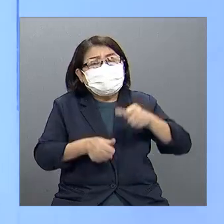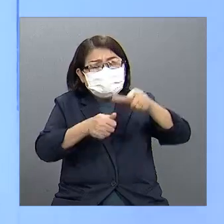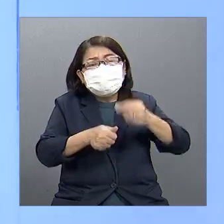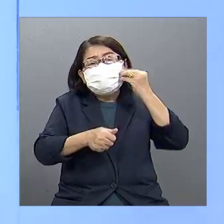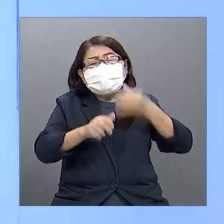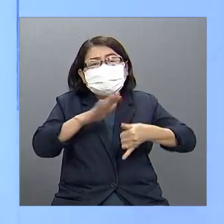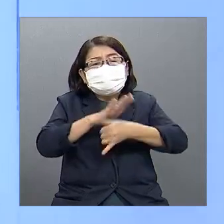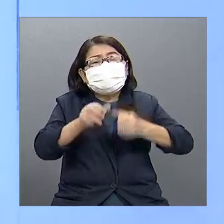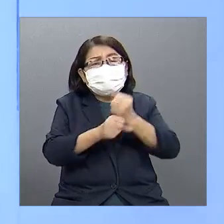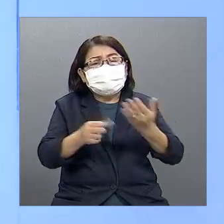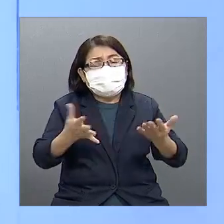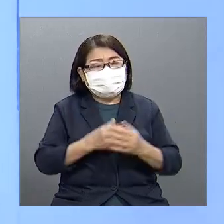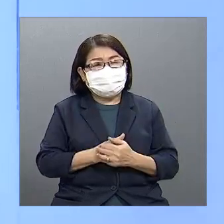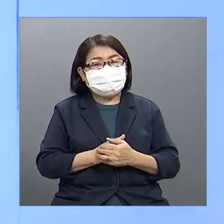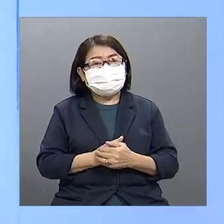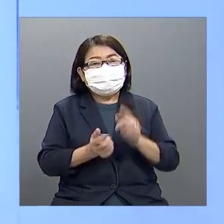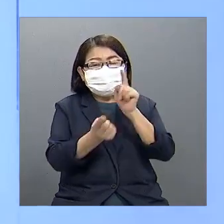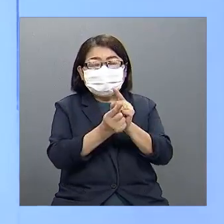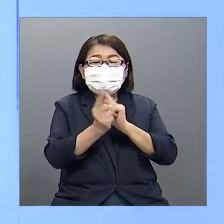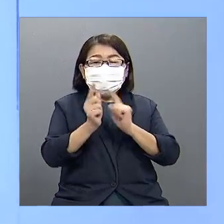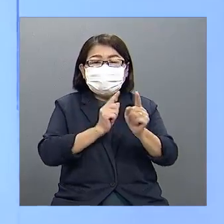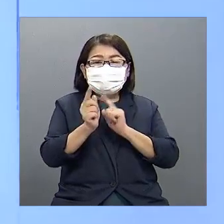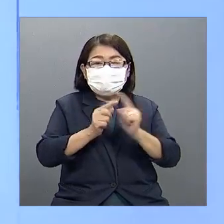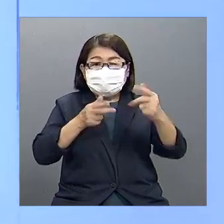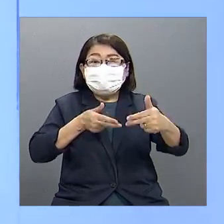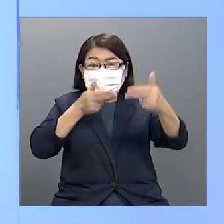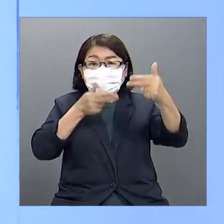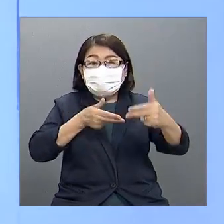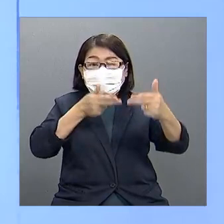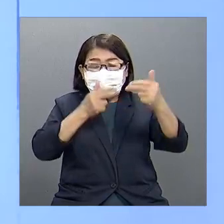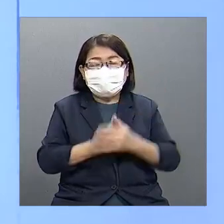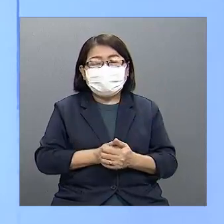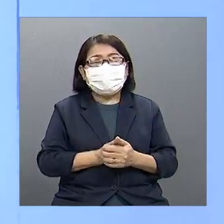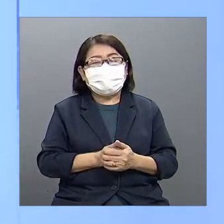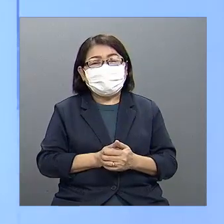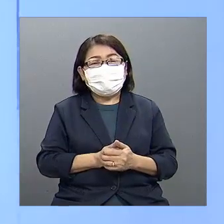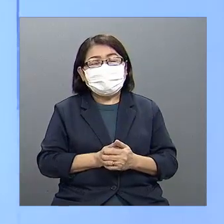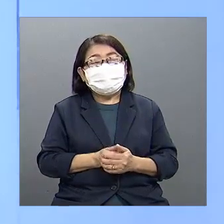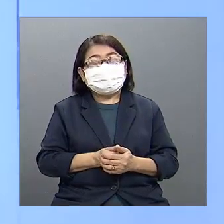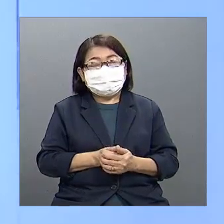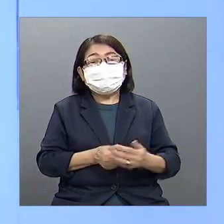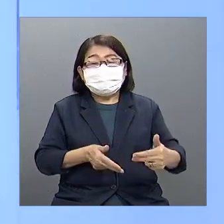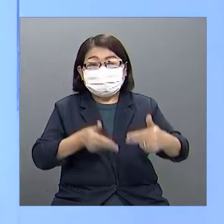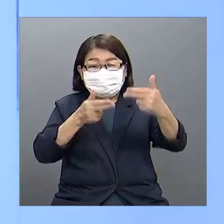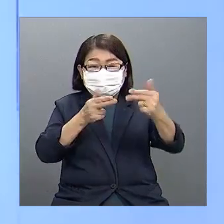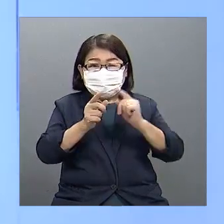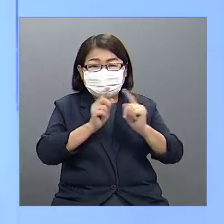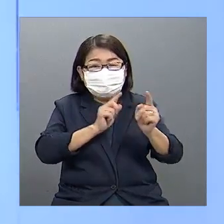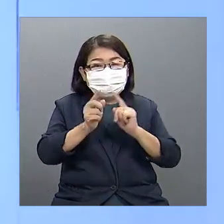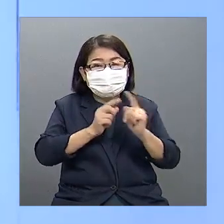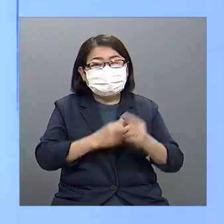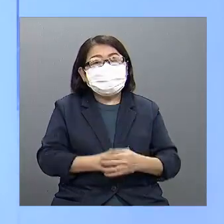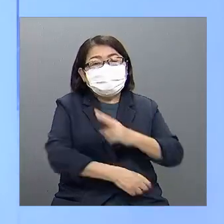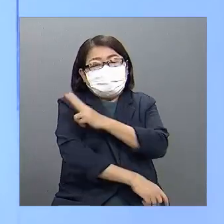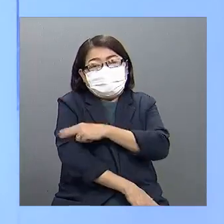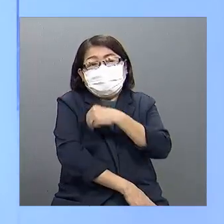านี้นะคะเราจะร่วมพูดคุยผ่านวิดีโอคอลค่ะกับแขกรับเชิญพิเศษของเรานะคะเช้านี้จะร่วมพูดคุยกับแพทย์หญิงพันพิม